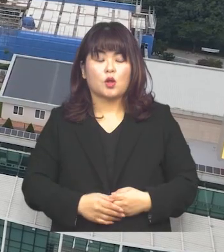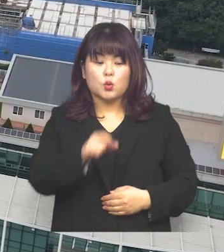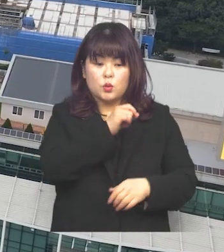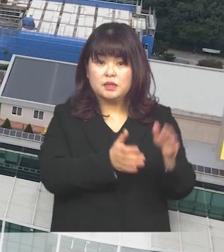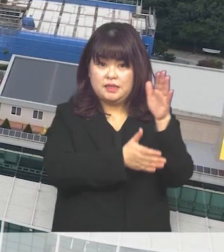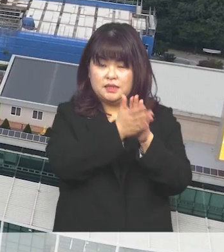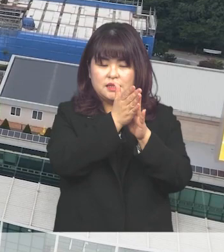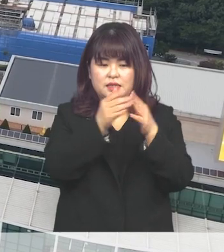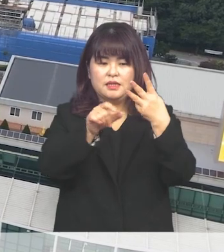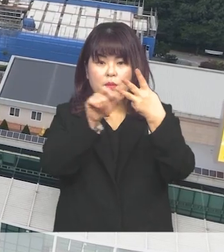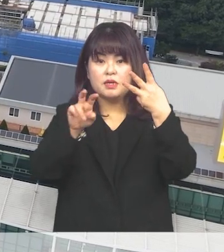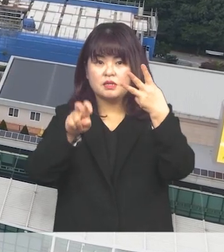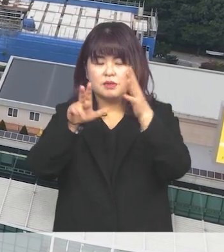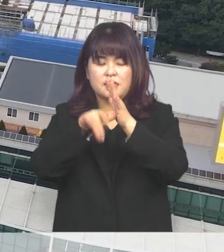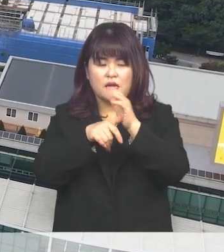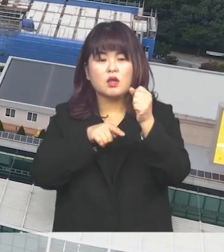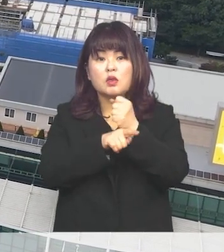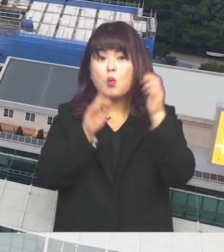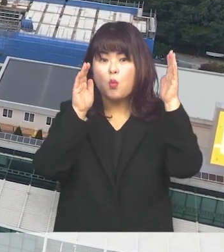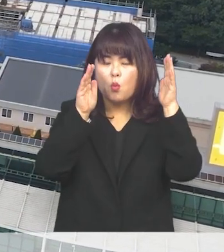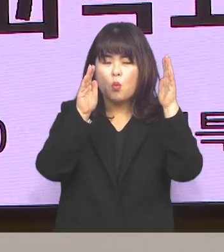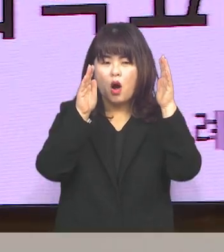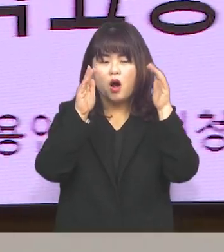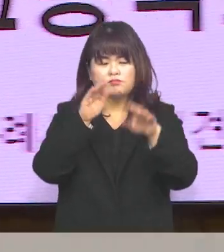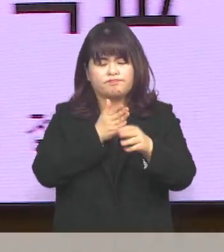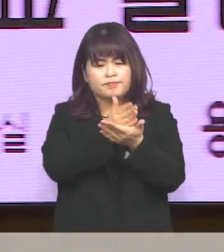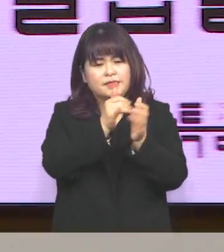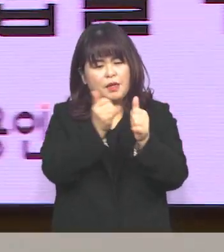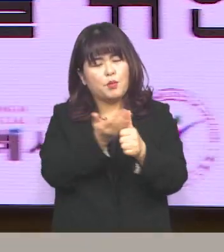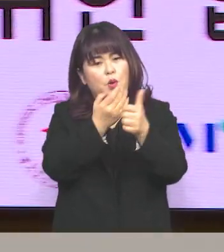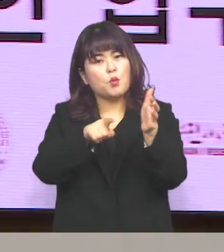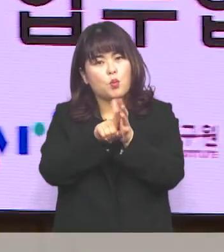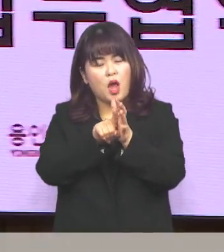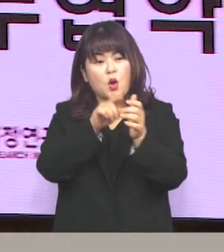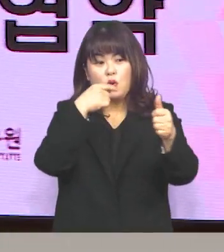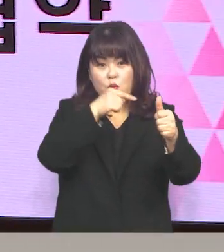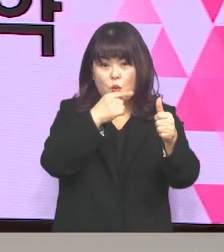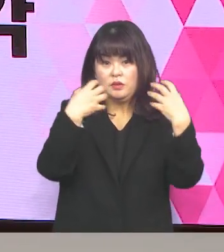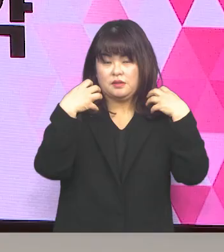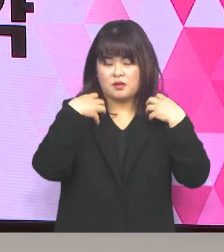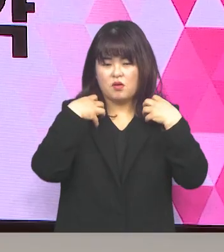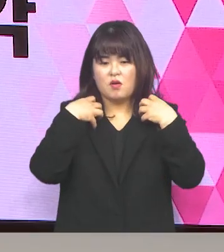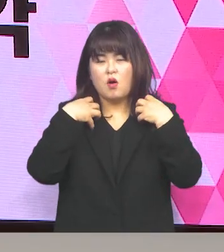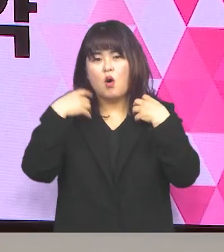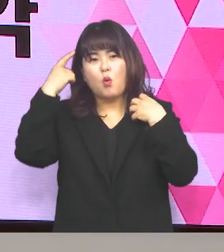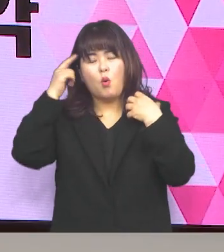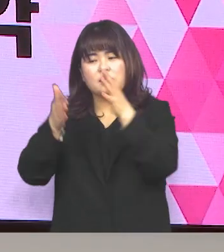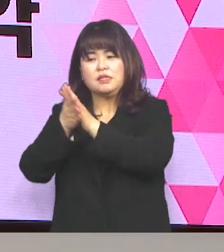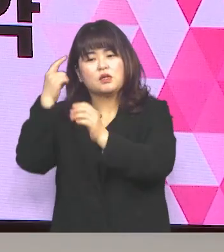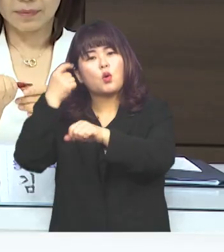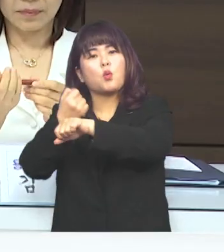용인특예시는 22일 과학 분야의 인재를 양성하기 위해 용인교육지원청 용인시정연구원과 과학고등학교